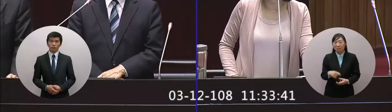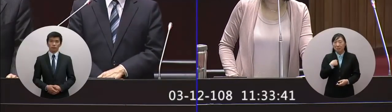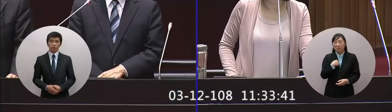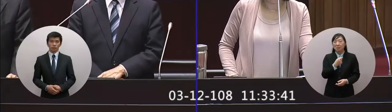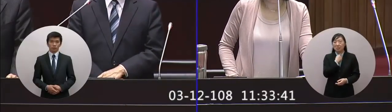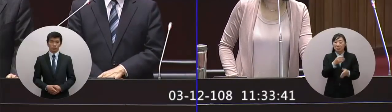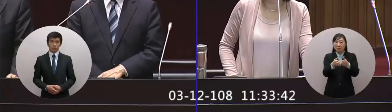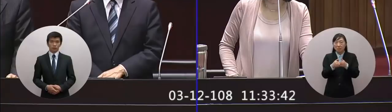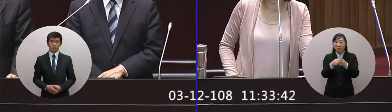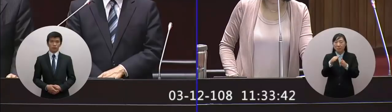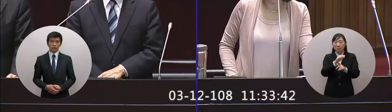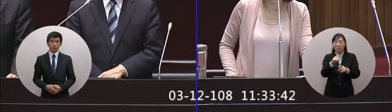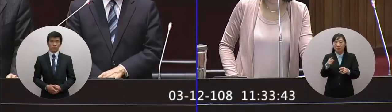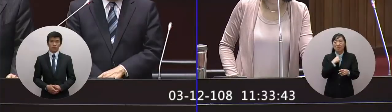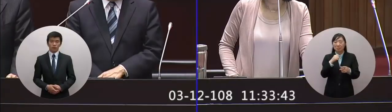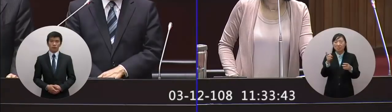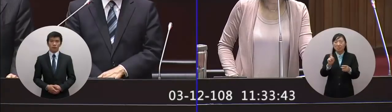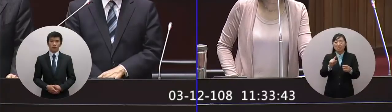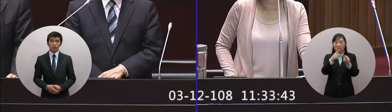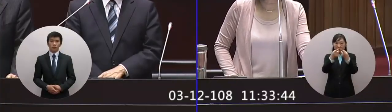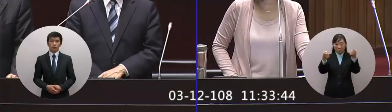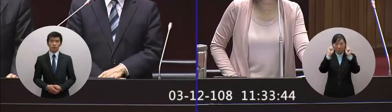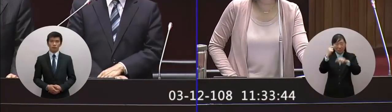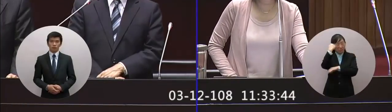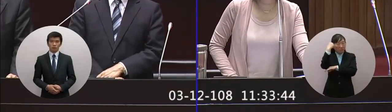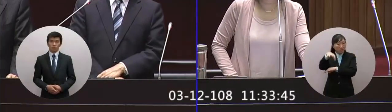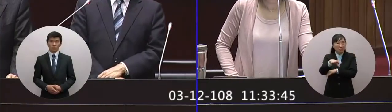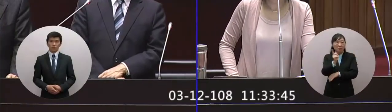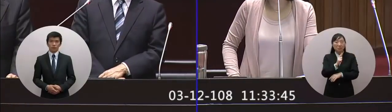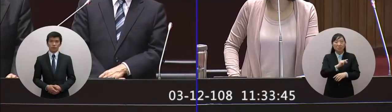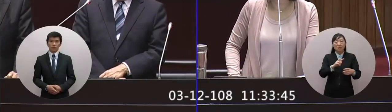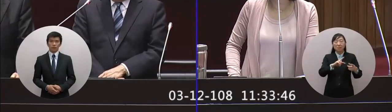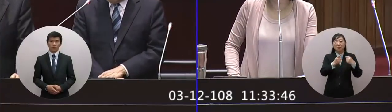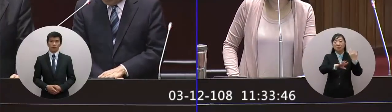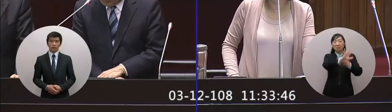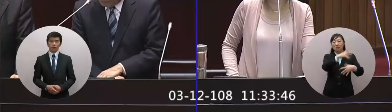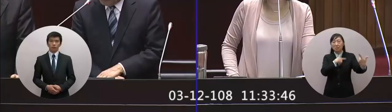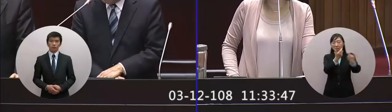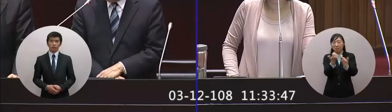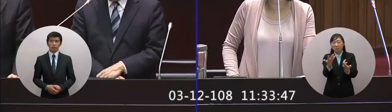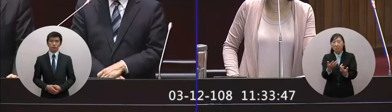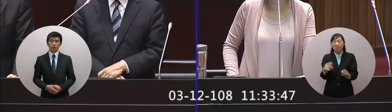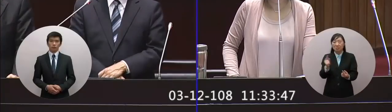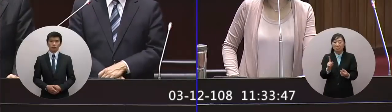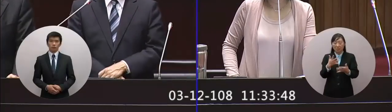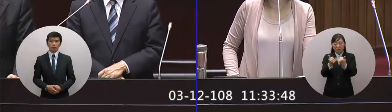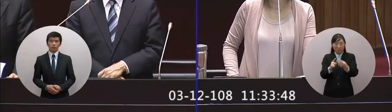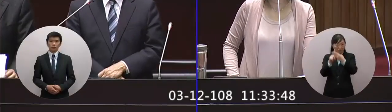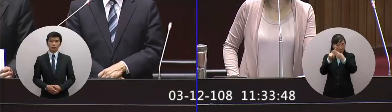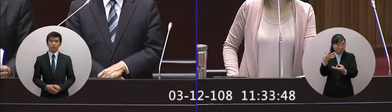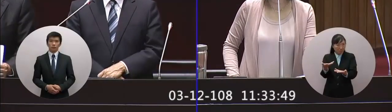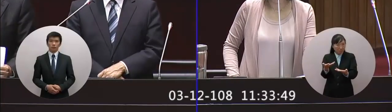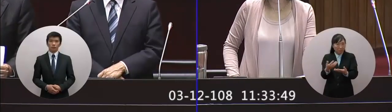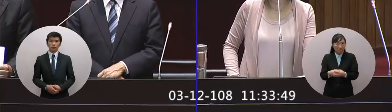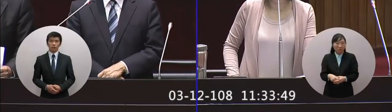们需要什么样的大学宿舍，如何来接轨国际，如何来以学生为主体。我